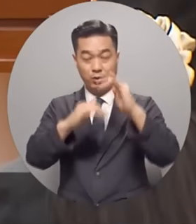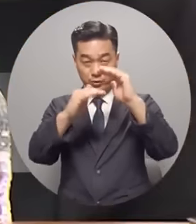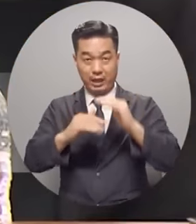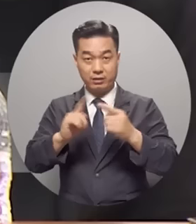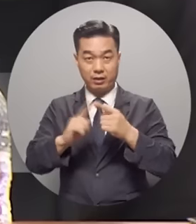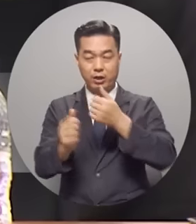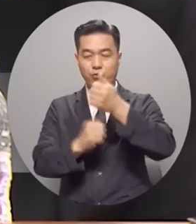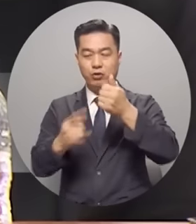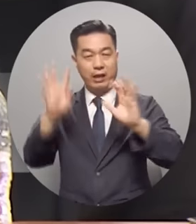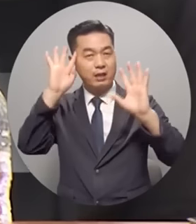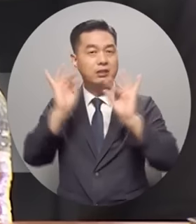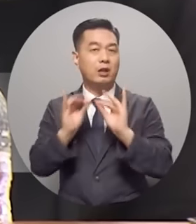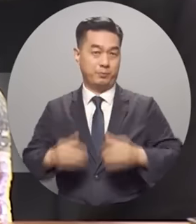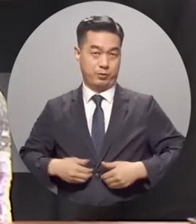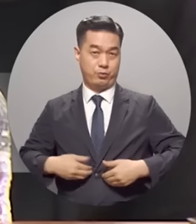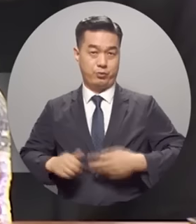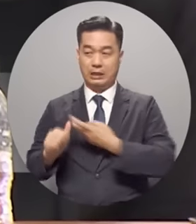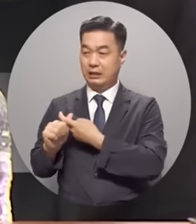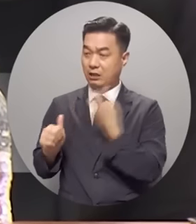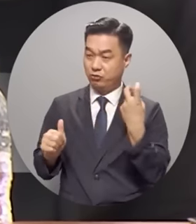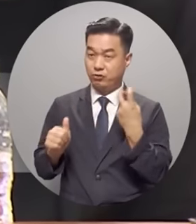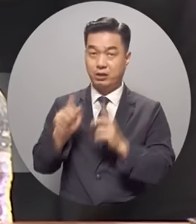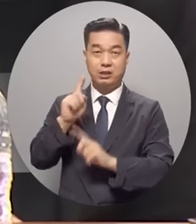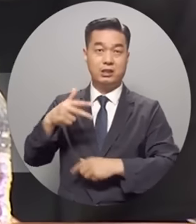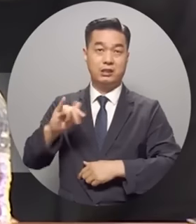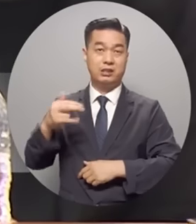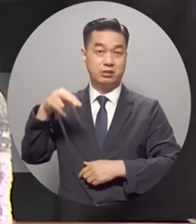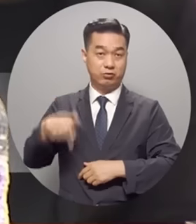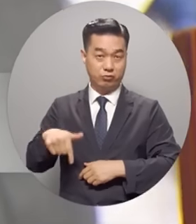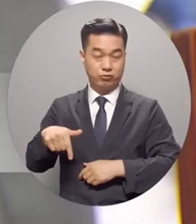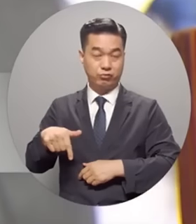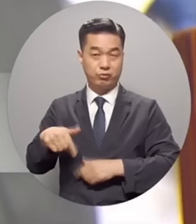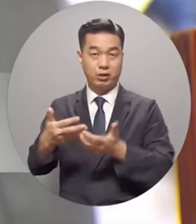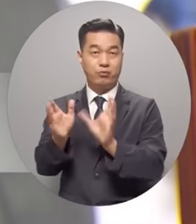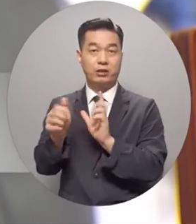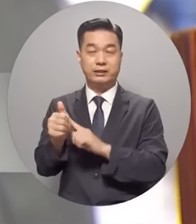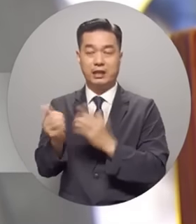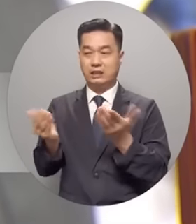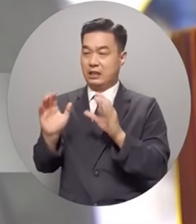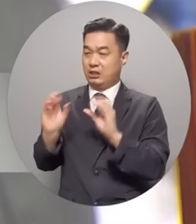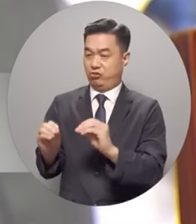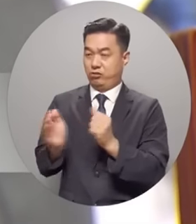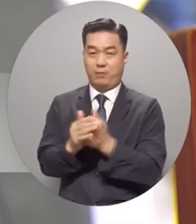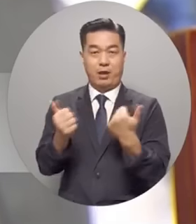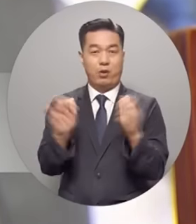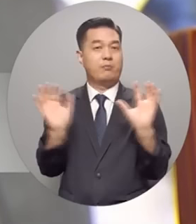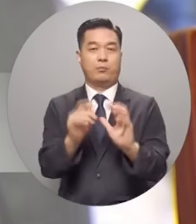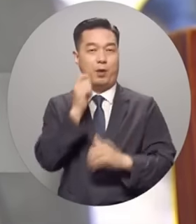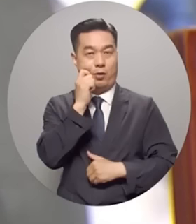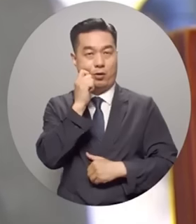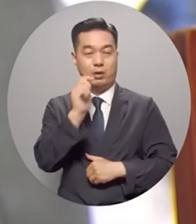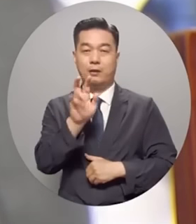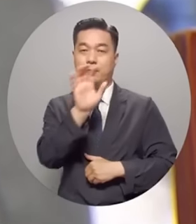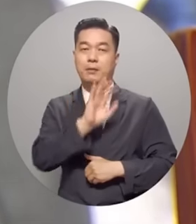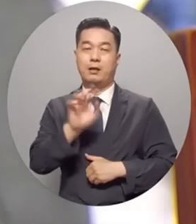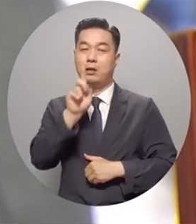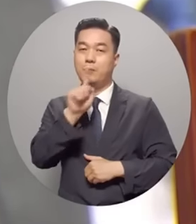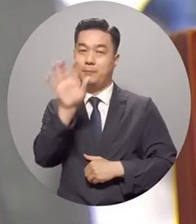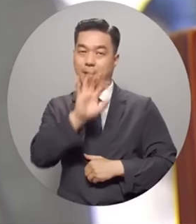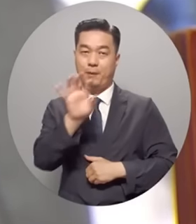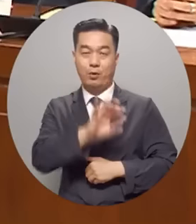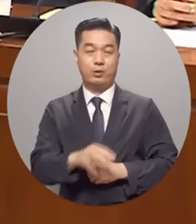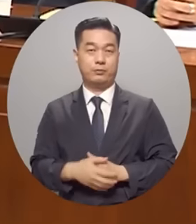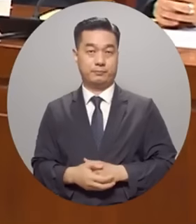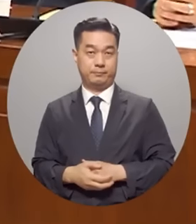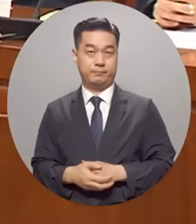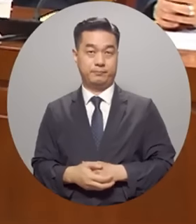필요한 만큼 탄핵 소추된 이진숙 위원장의 직무 정지로 회의를 열 수 없다는 주장을 되풀이했습니다.